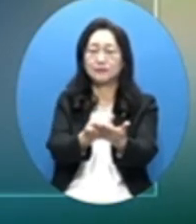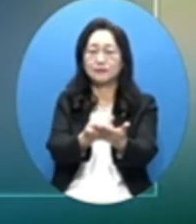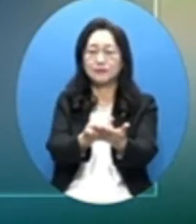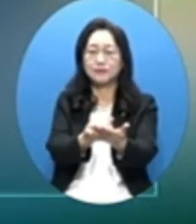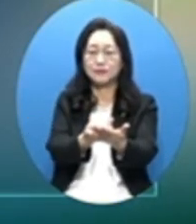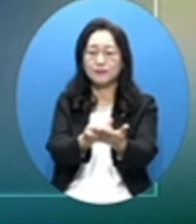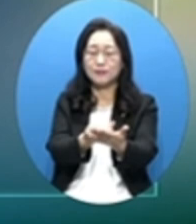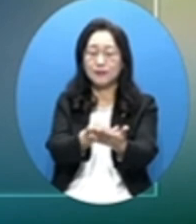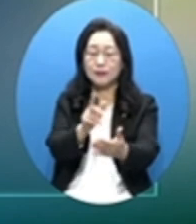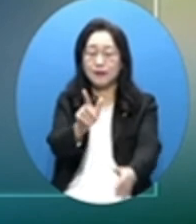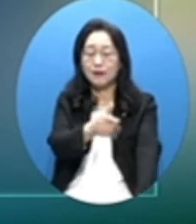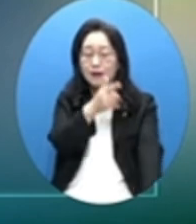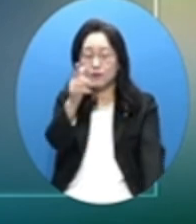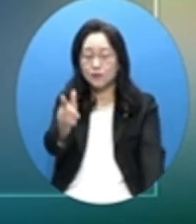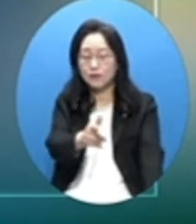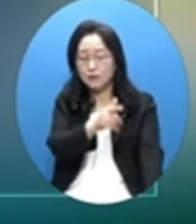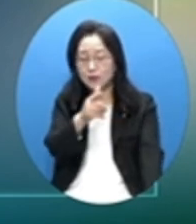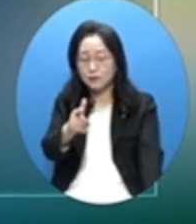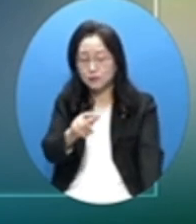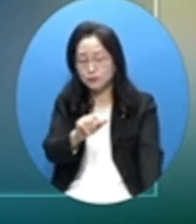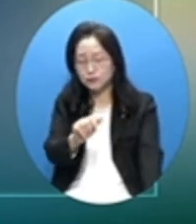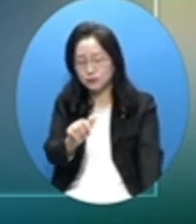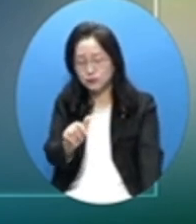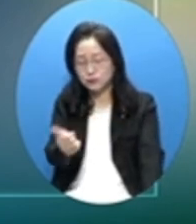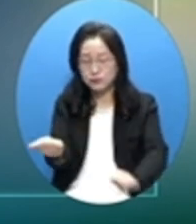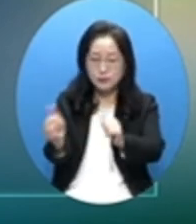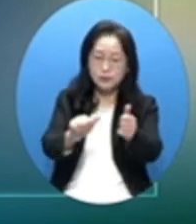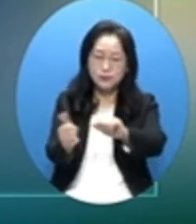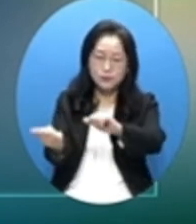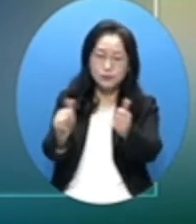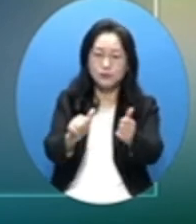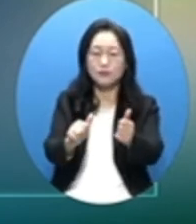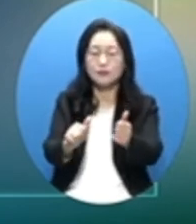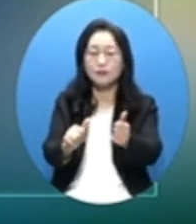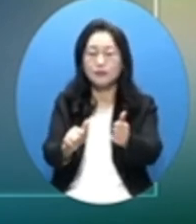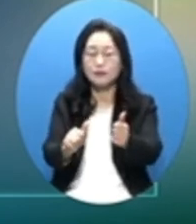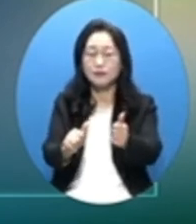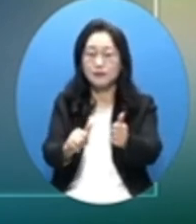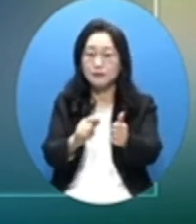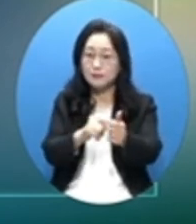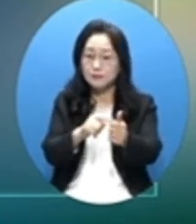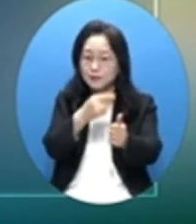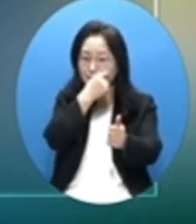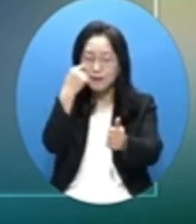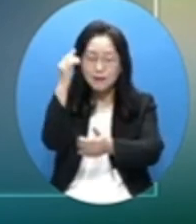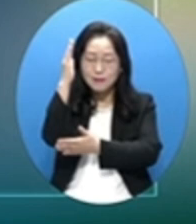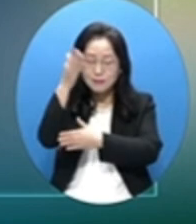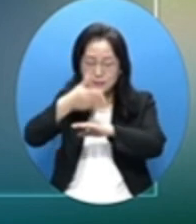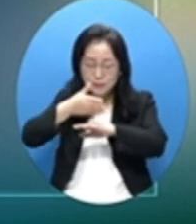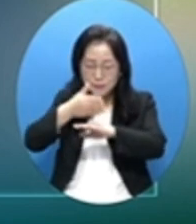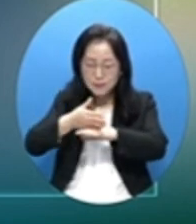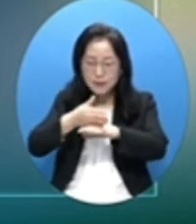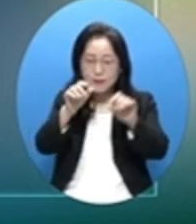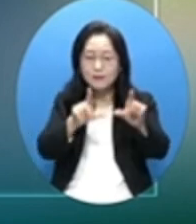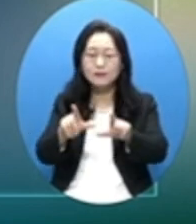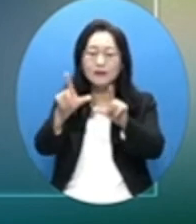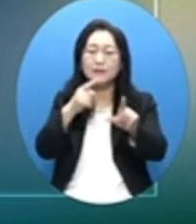하루하루를 죽음과 싸매 살면서 간증과 감사의 삶을 살았던